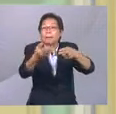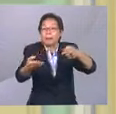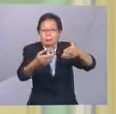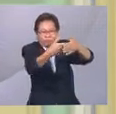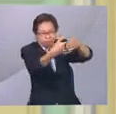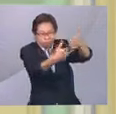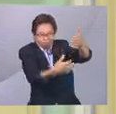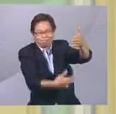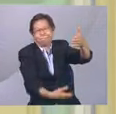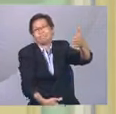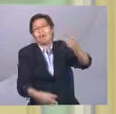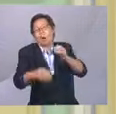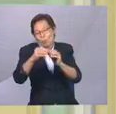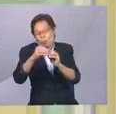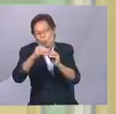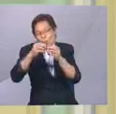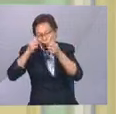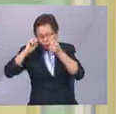lagi